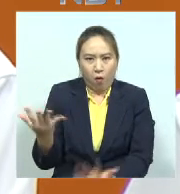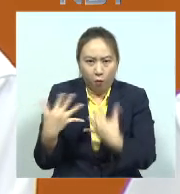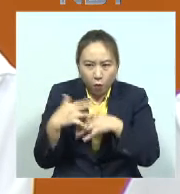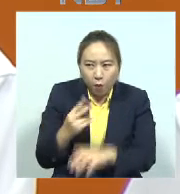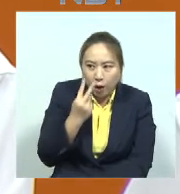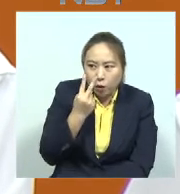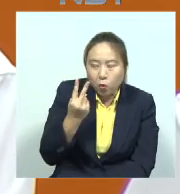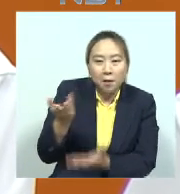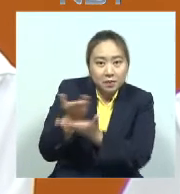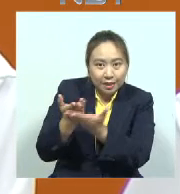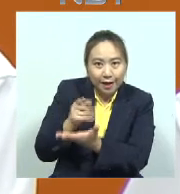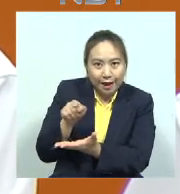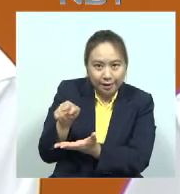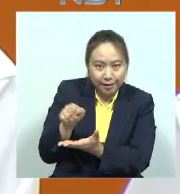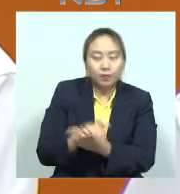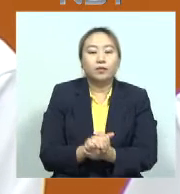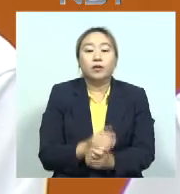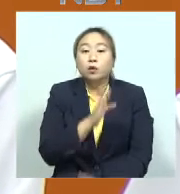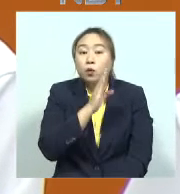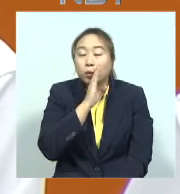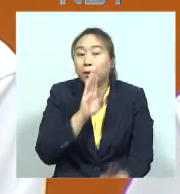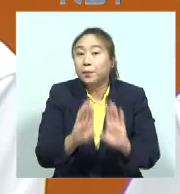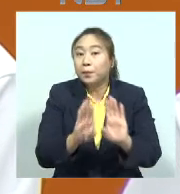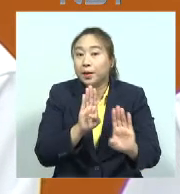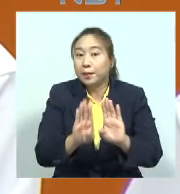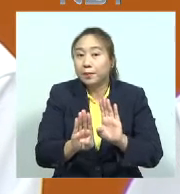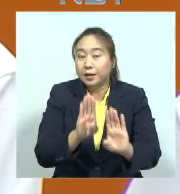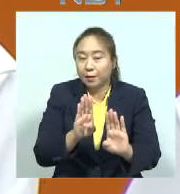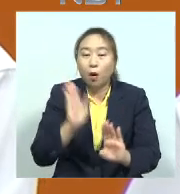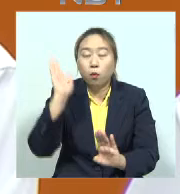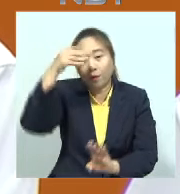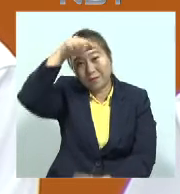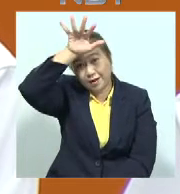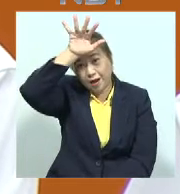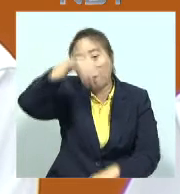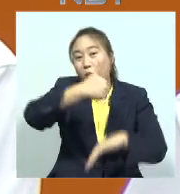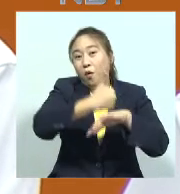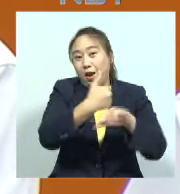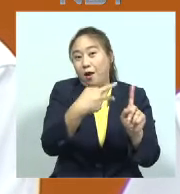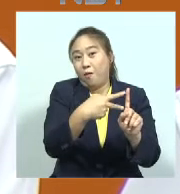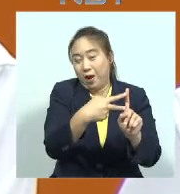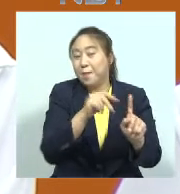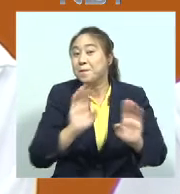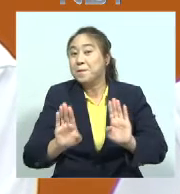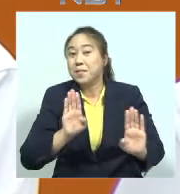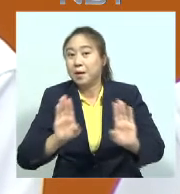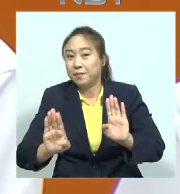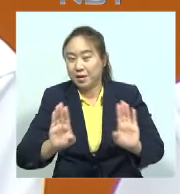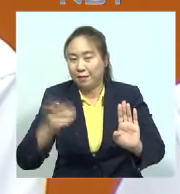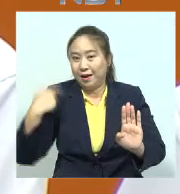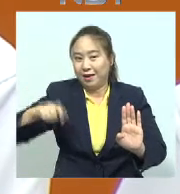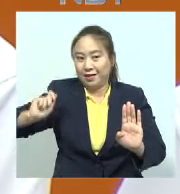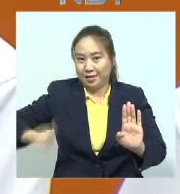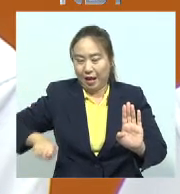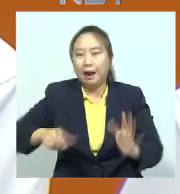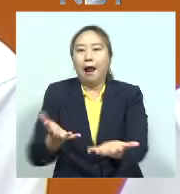การพิจารณาคำร้องนี้ด้วยซึ่งหากเทียบกับกรณีของนายธนาธรจึงรุ่งเรืองกิจหัวหน้าพรรคอนาคตใหม่ที่ศาลมีม